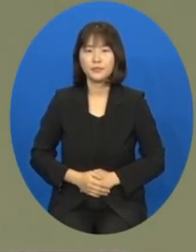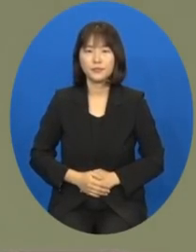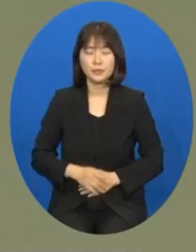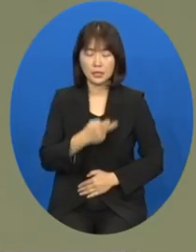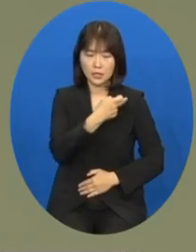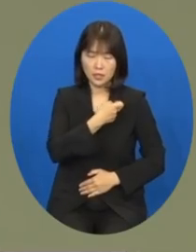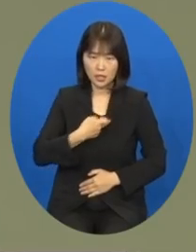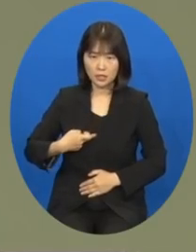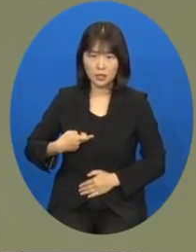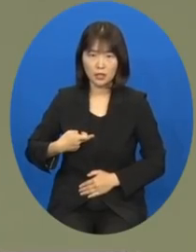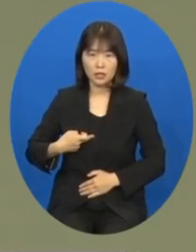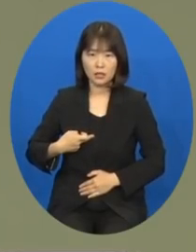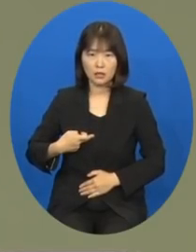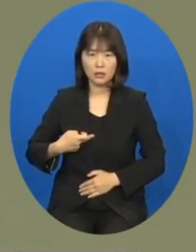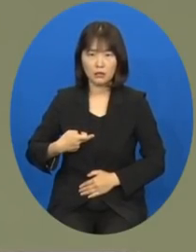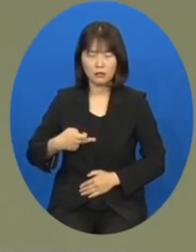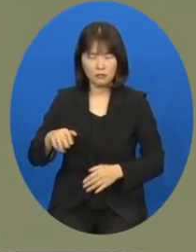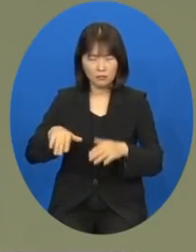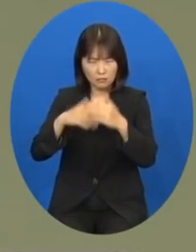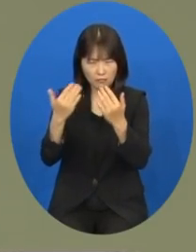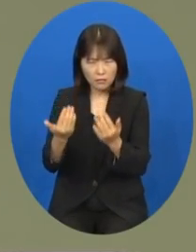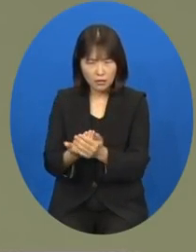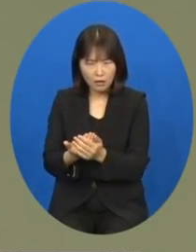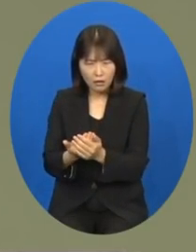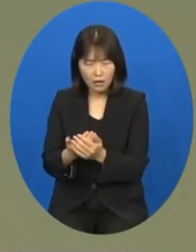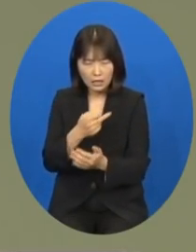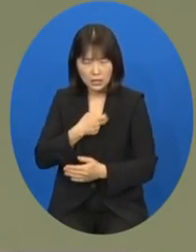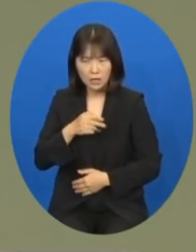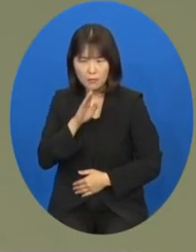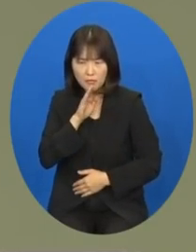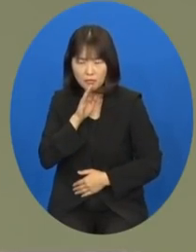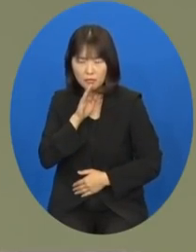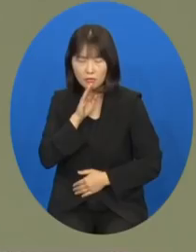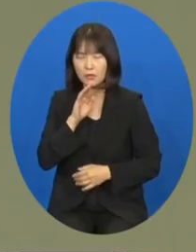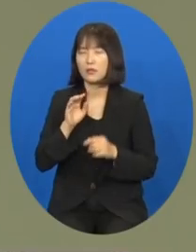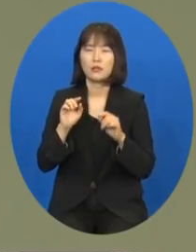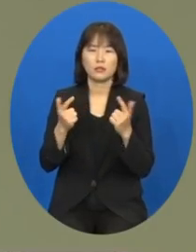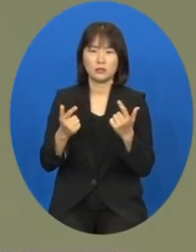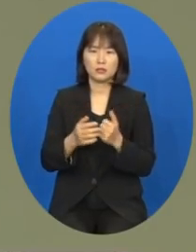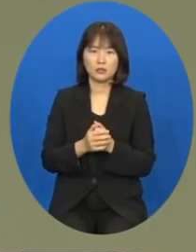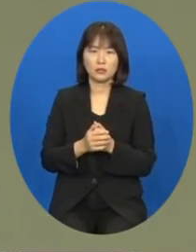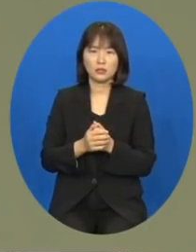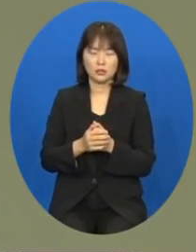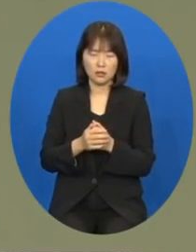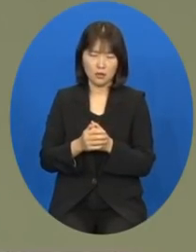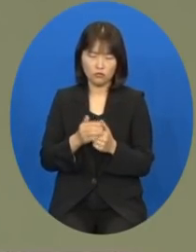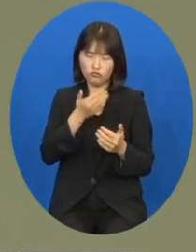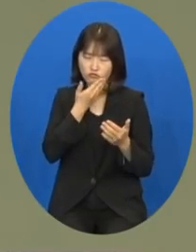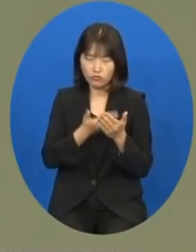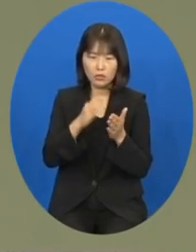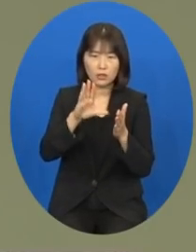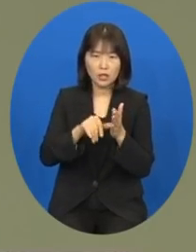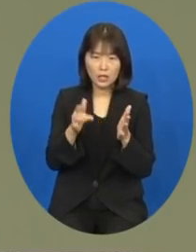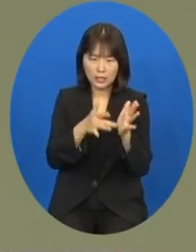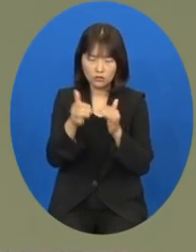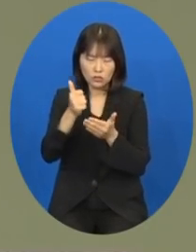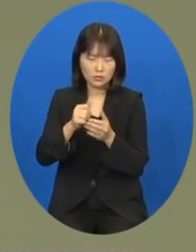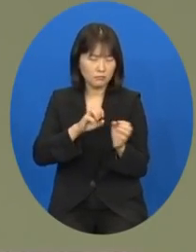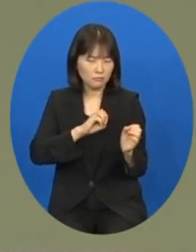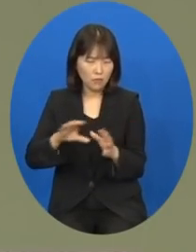제자 라고 해서 다 제자가 아니라는 겁니다 삶에 결정적인 순간에 예수님을 버리고